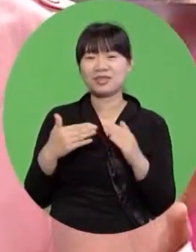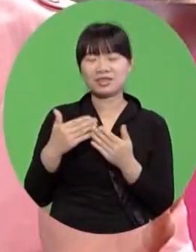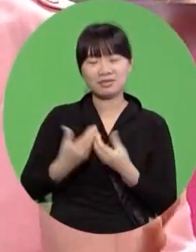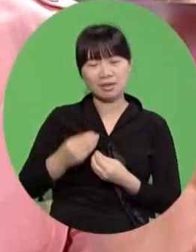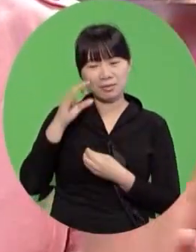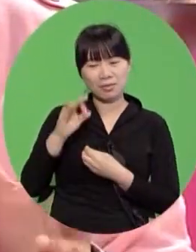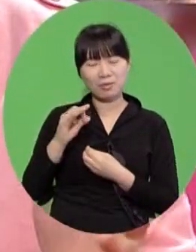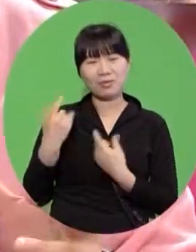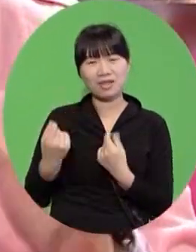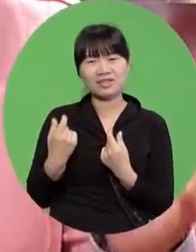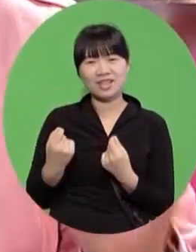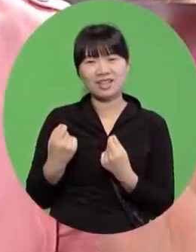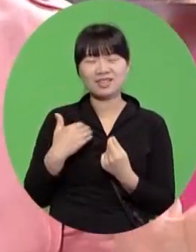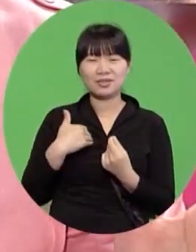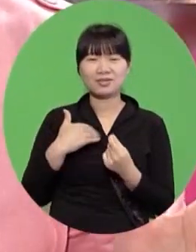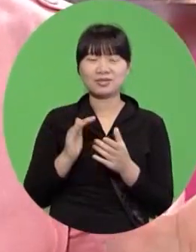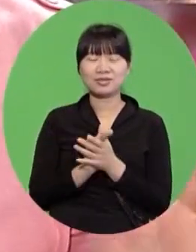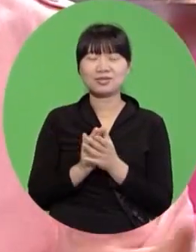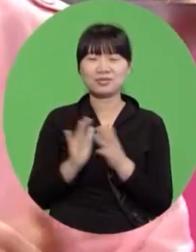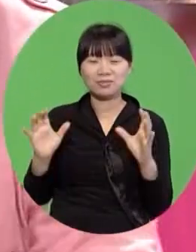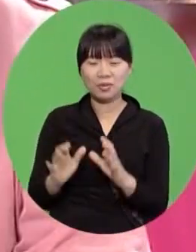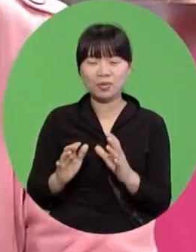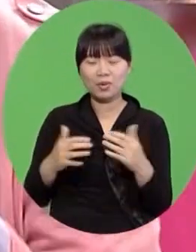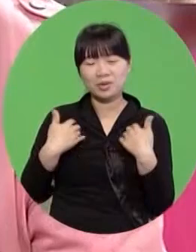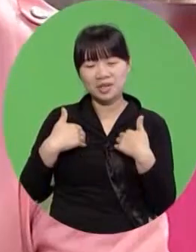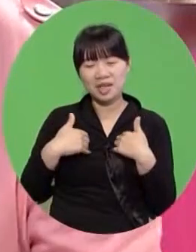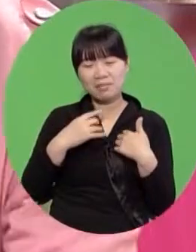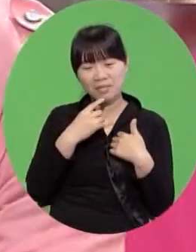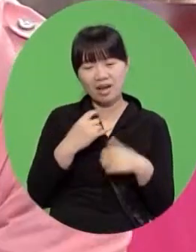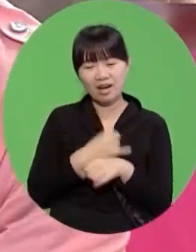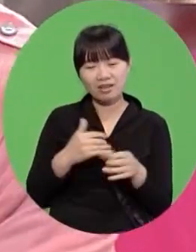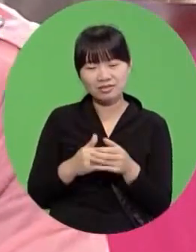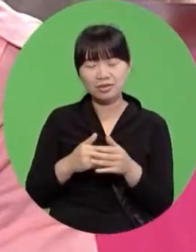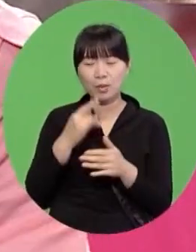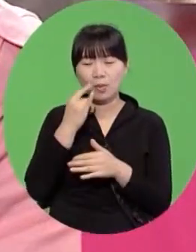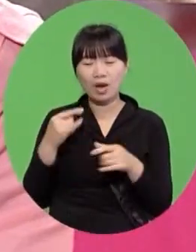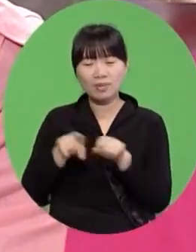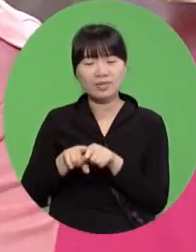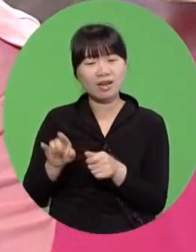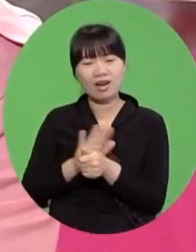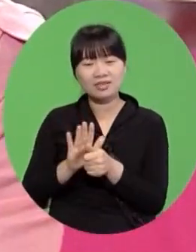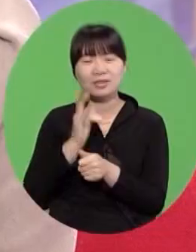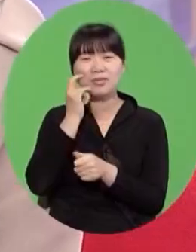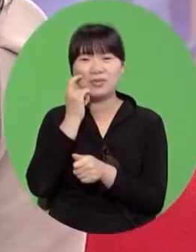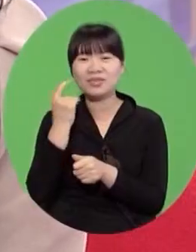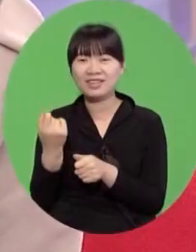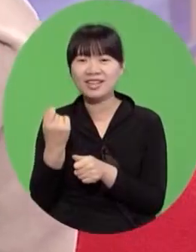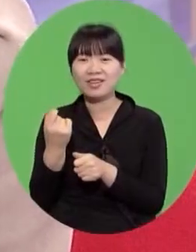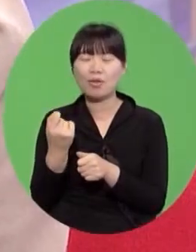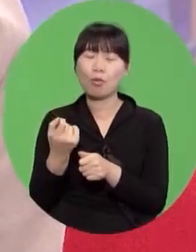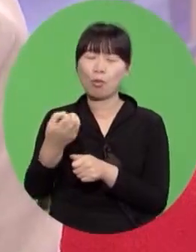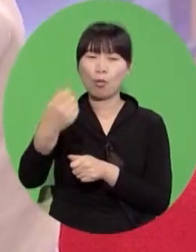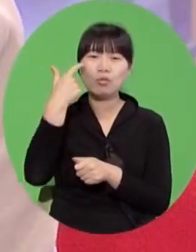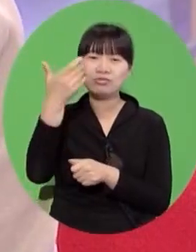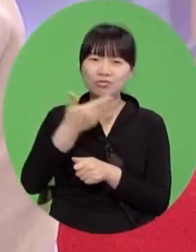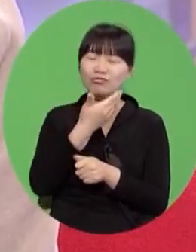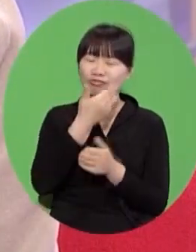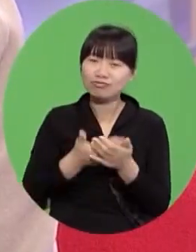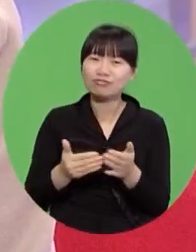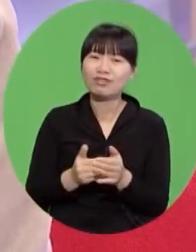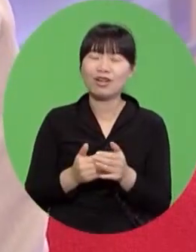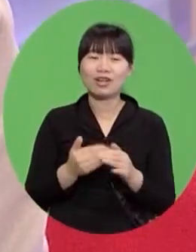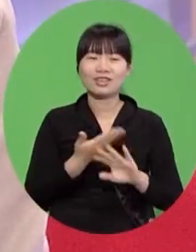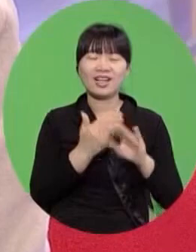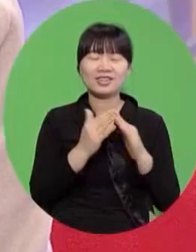친구들 보면은 네. 애들끼리 모여서 게임하고 막 그러더라고요 좀 구체적으로 마실 가서 어떻게 행동을 해야 맞아요. 되는지 네. 너무나 중요한 얘기 해주셨어요 네. 마실